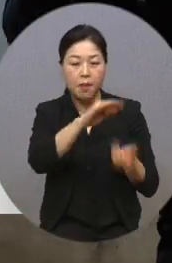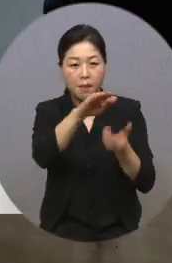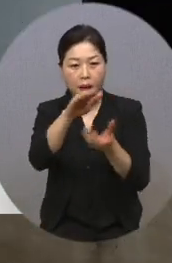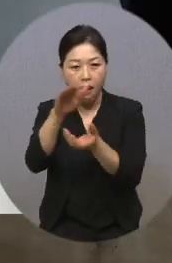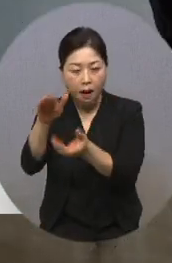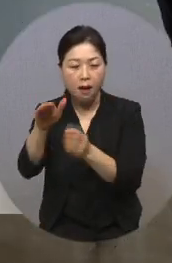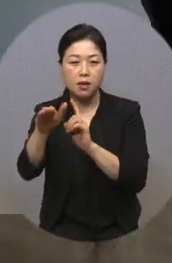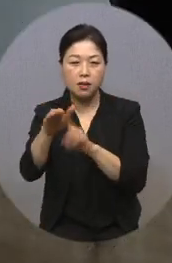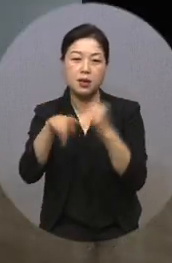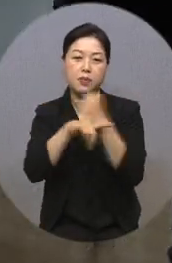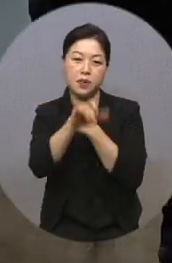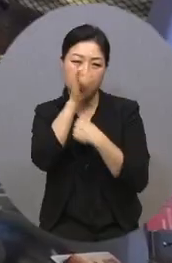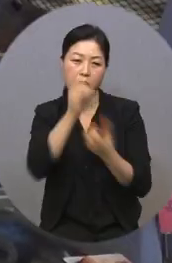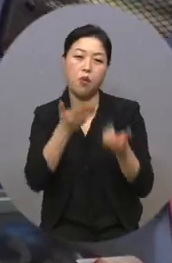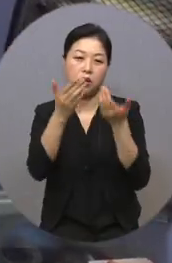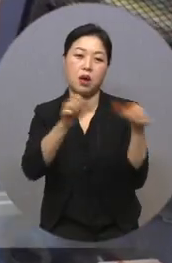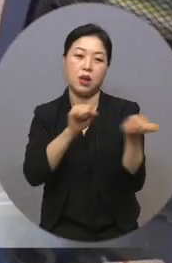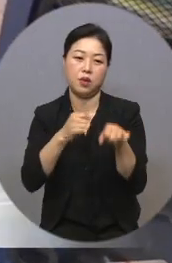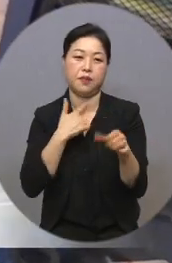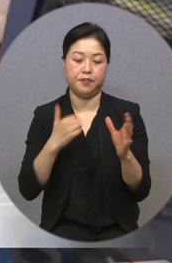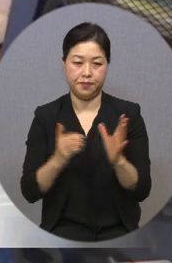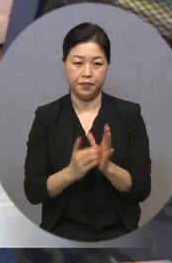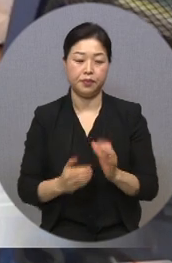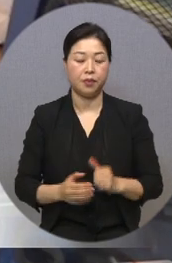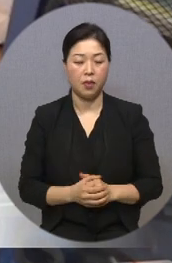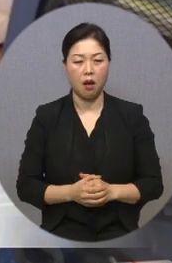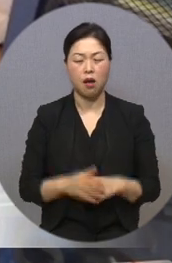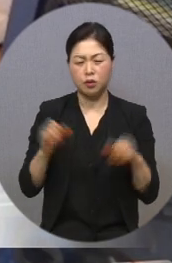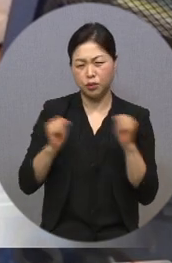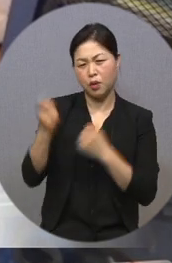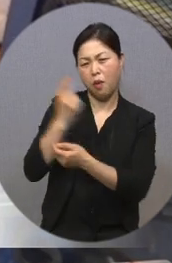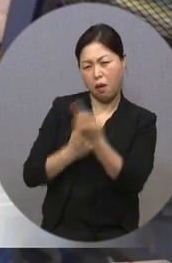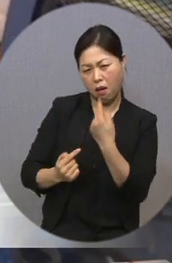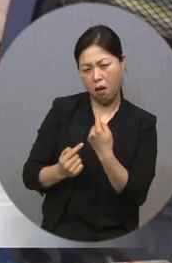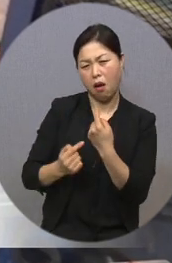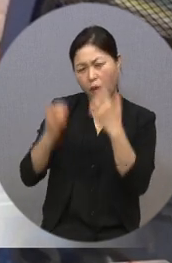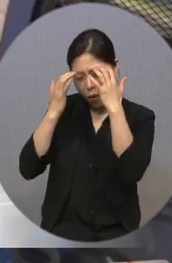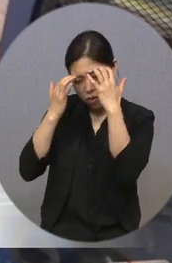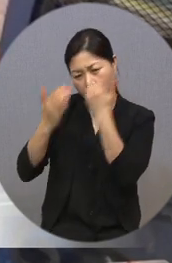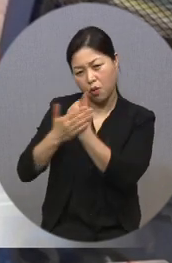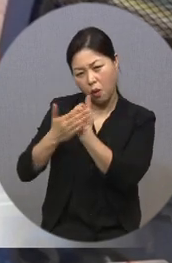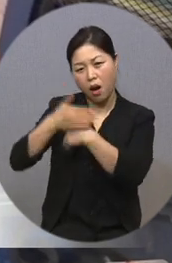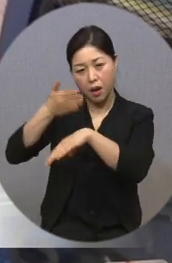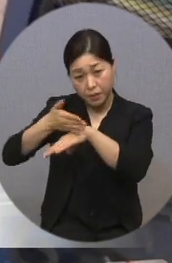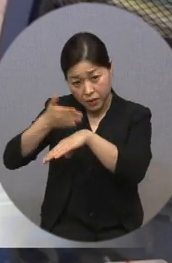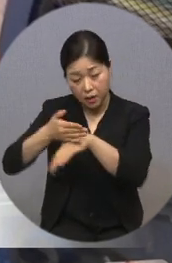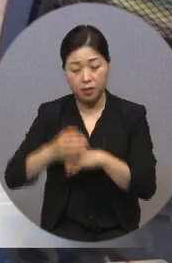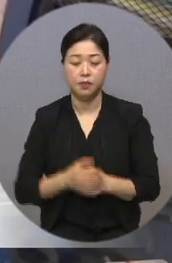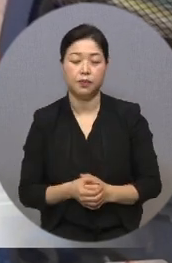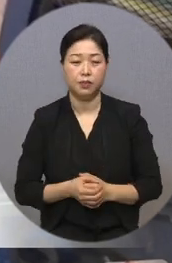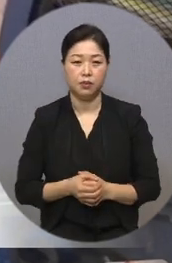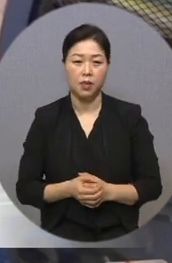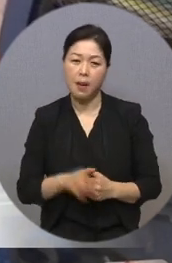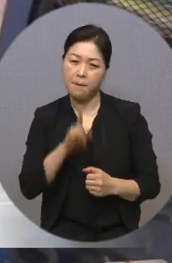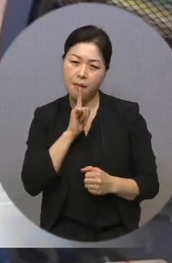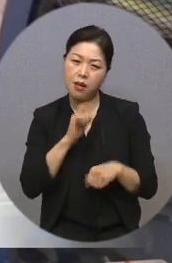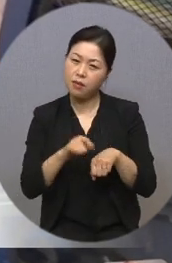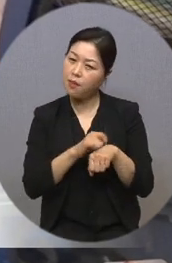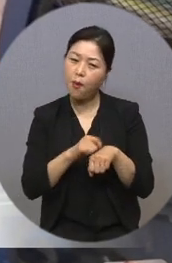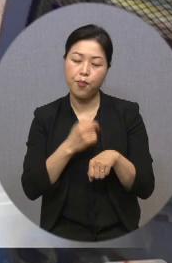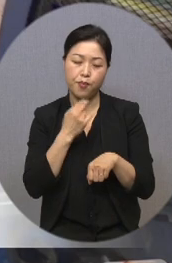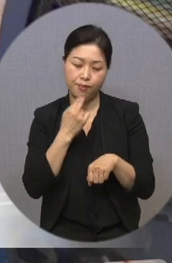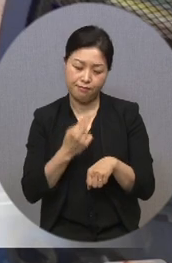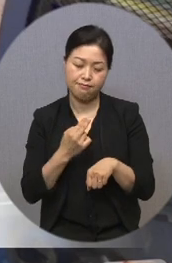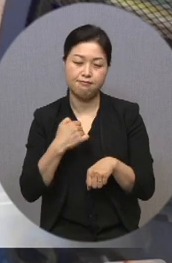뜻깊은 봉사를 진행했습니다. 추운데 나오셔가 고생하시고 도와주시니 고마워요. 딴 말 할 말은